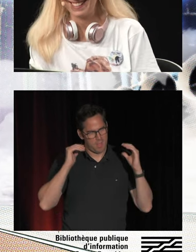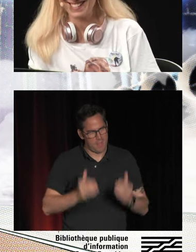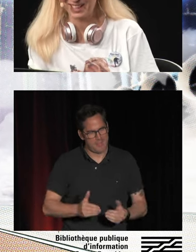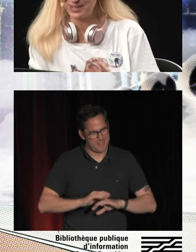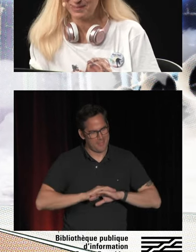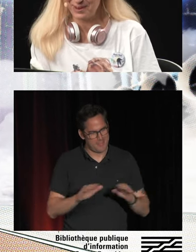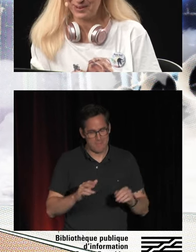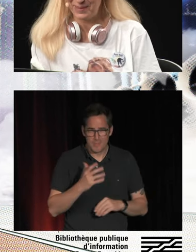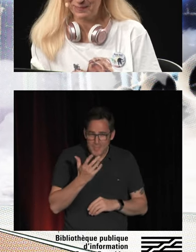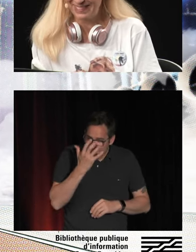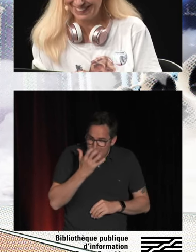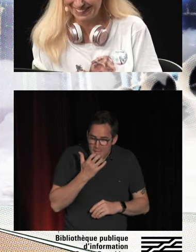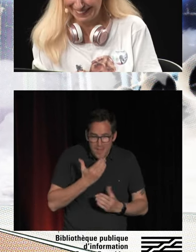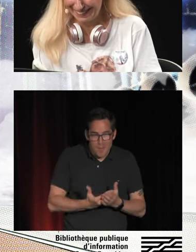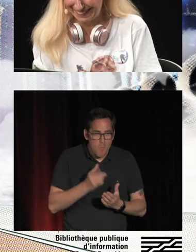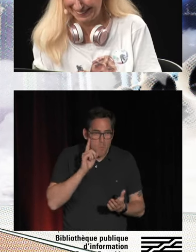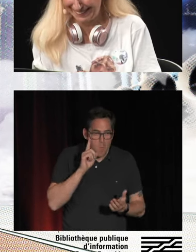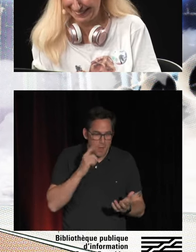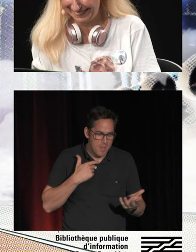faire ça. Oh là là, sérieusement quoi.